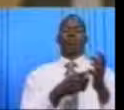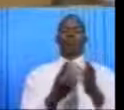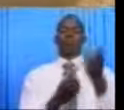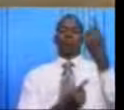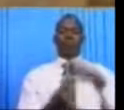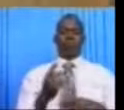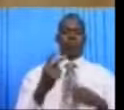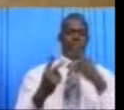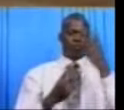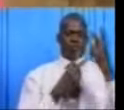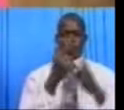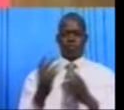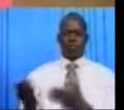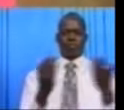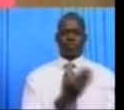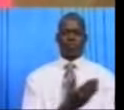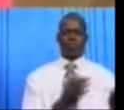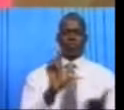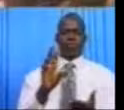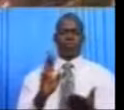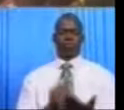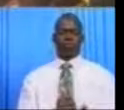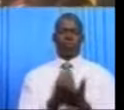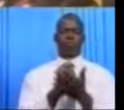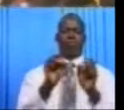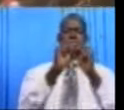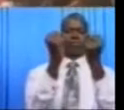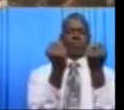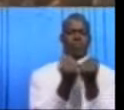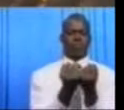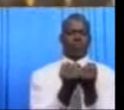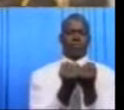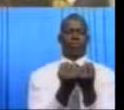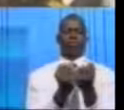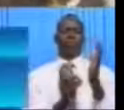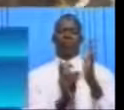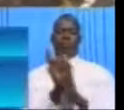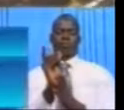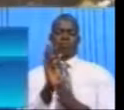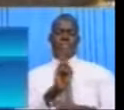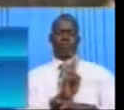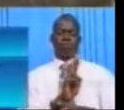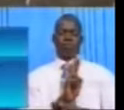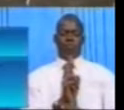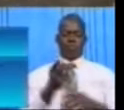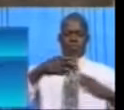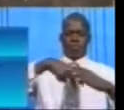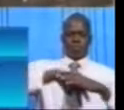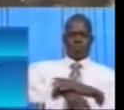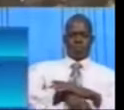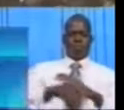rendre visite, ils nous apportent l'air à pied dans le secteur du développement rural. Ils nous apportent des puits, des